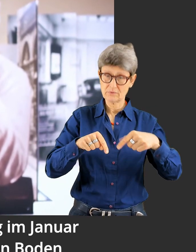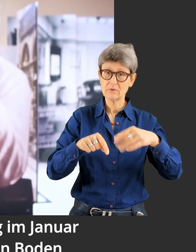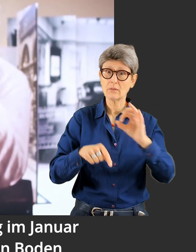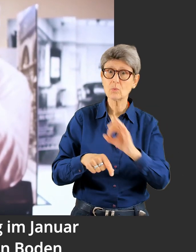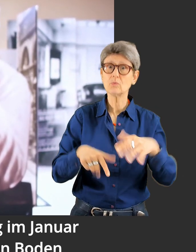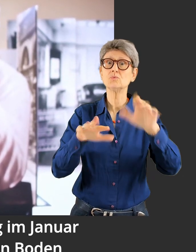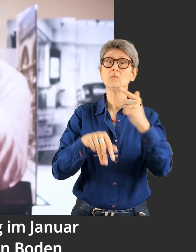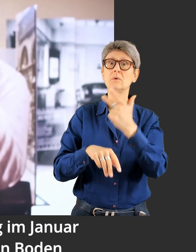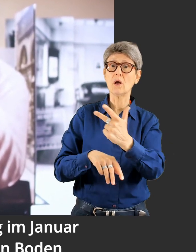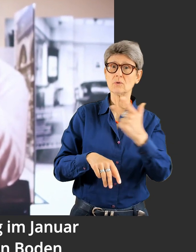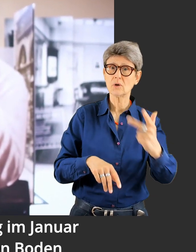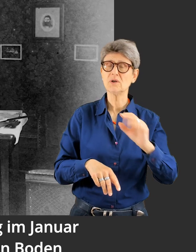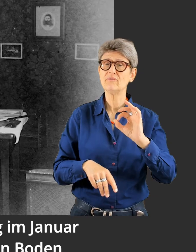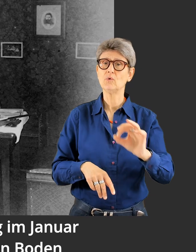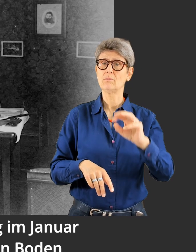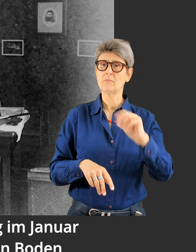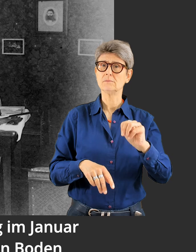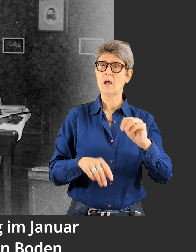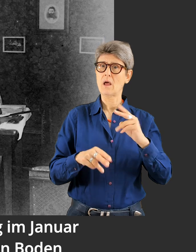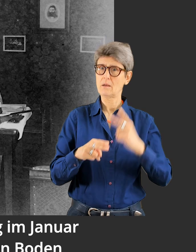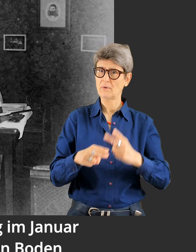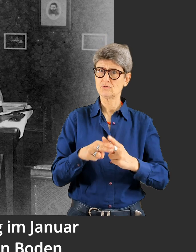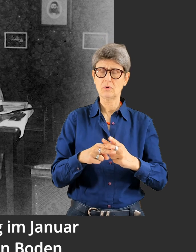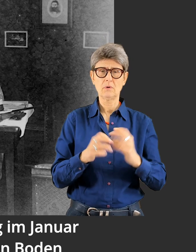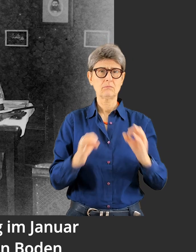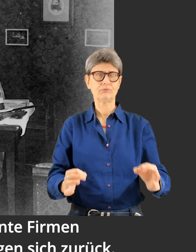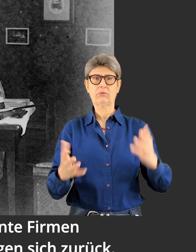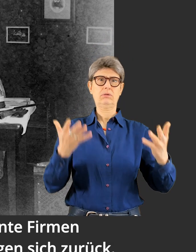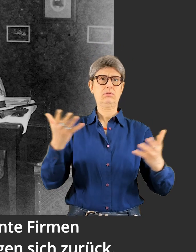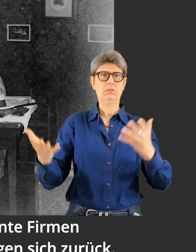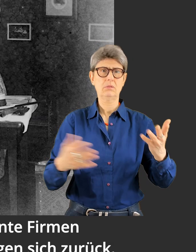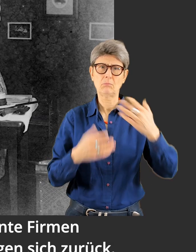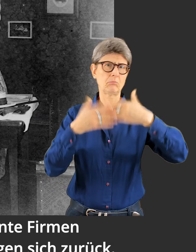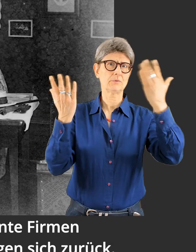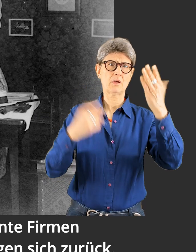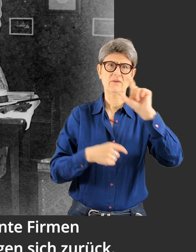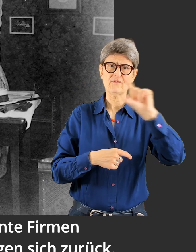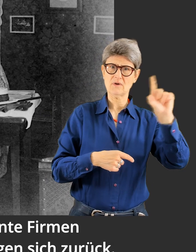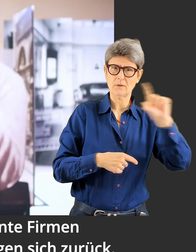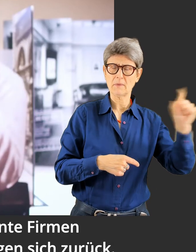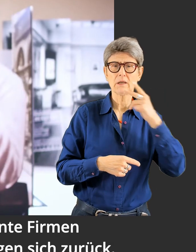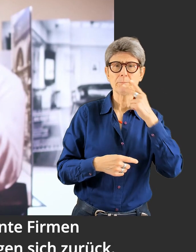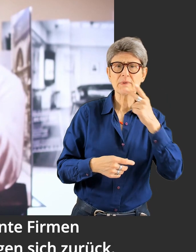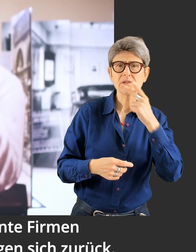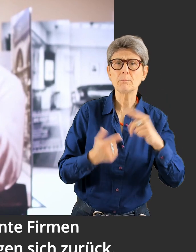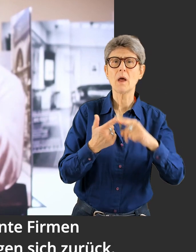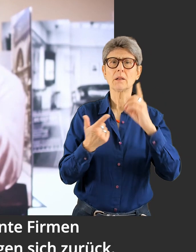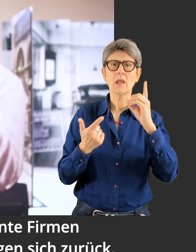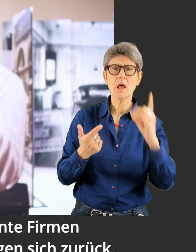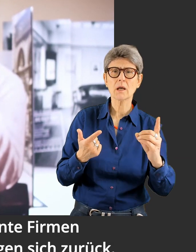in Hamburg im Januar 1933 riss Max Halberstadt den Boden unter den Füßen weg. Prominente